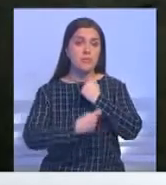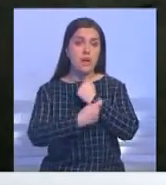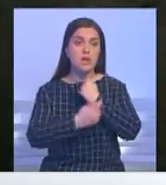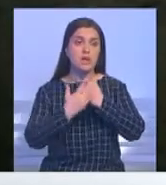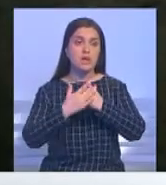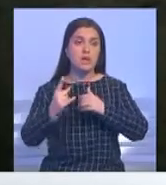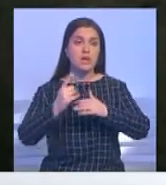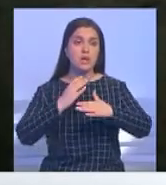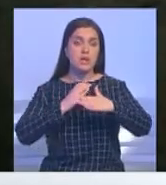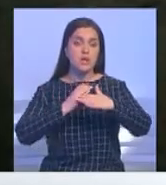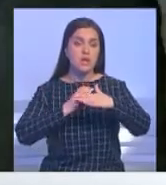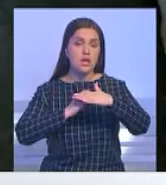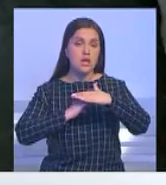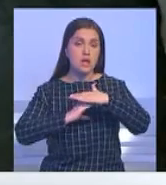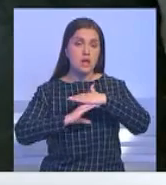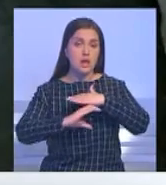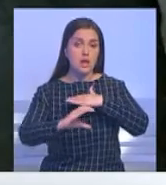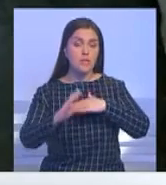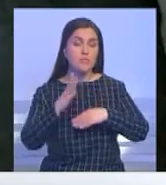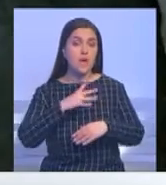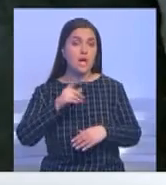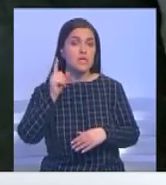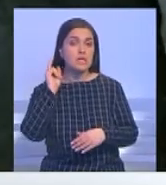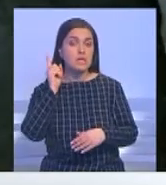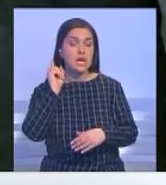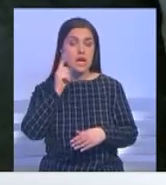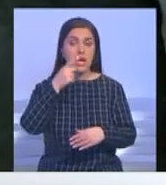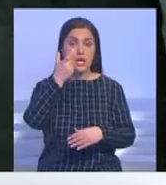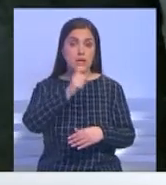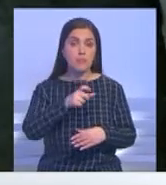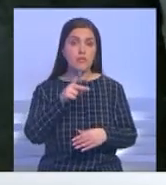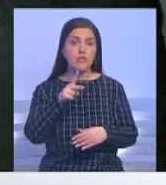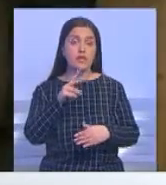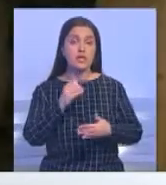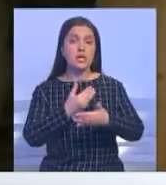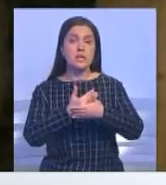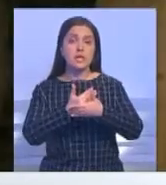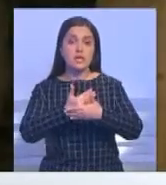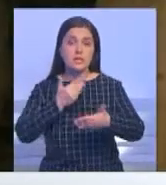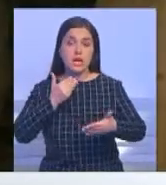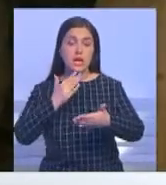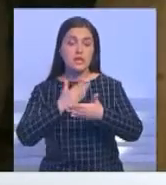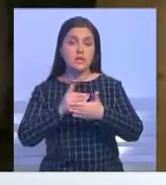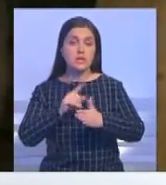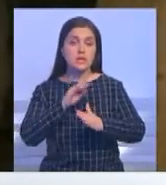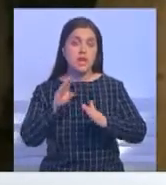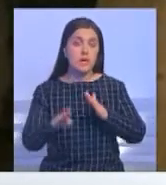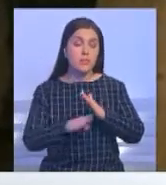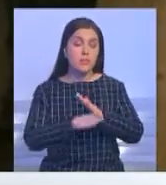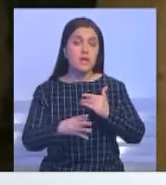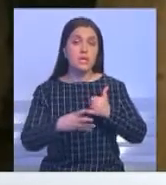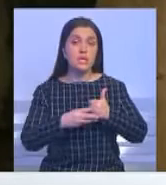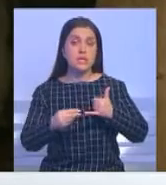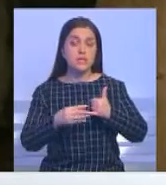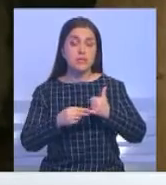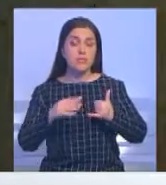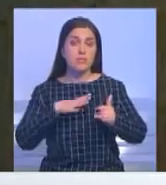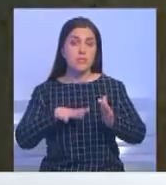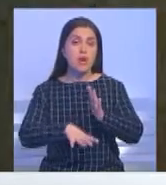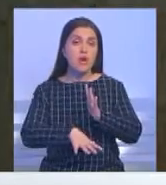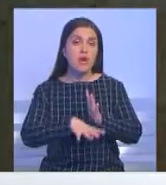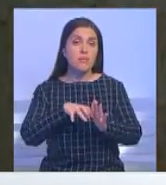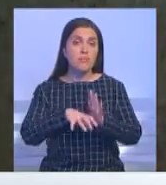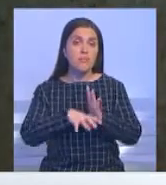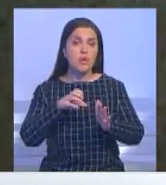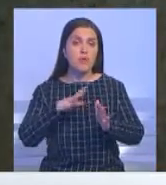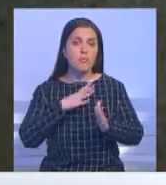галереи проложили под городом древние римляне. Около 2000 лет назад эти подземные карьеры служили им для добычи вулканических пород.